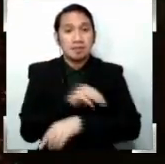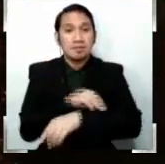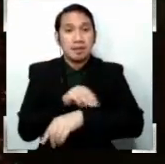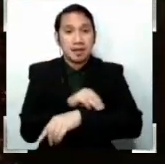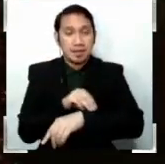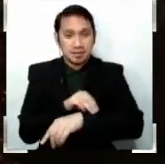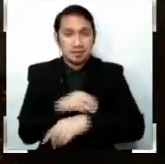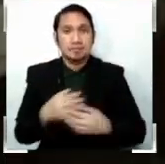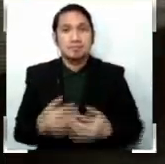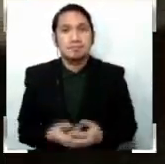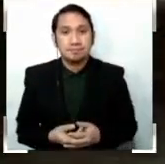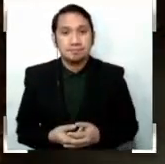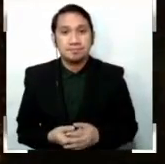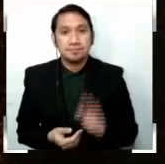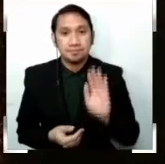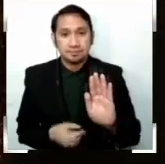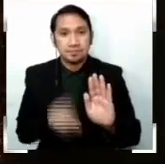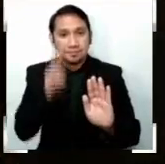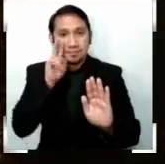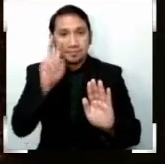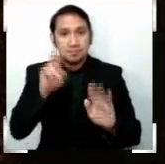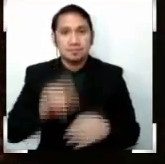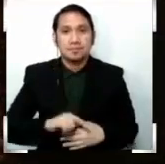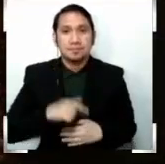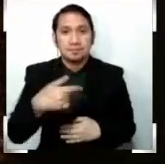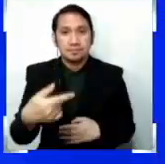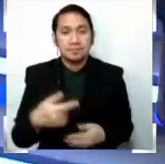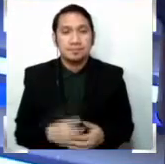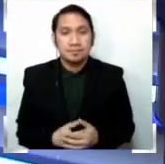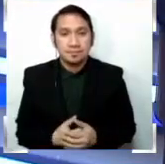Mai Bermudez, ang inyong saksi.